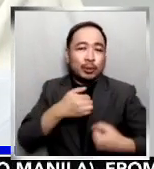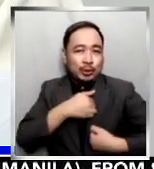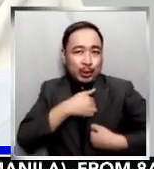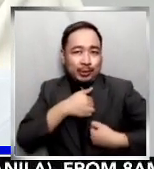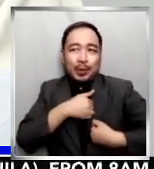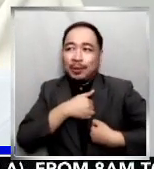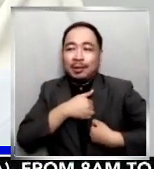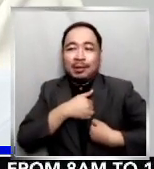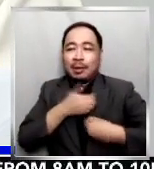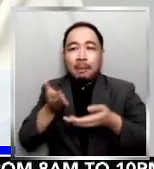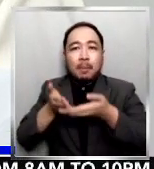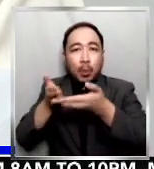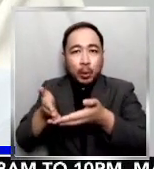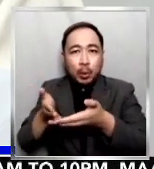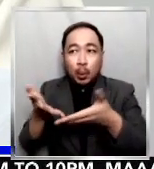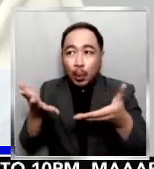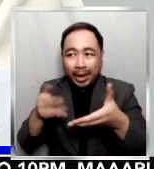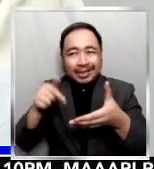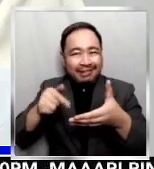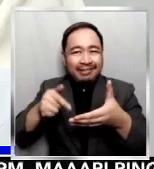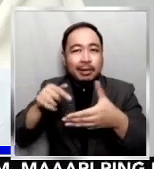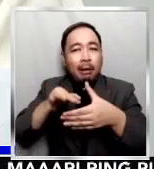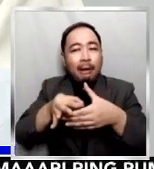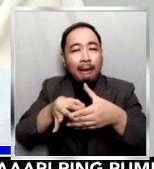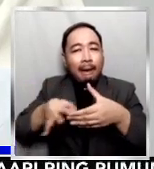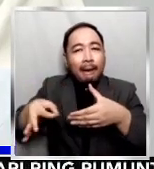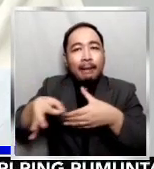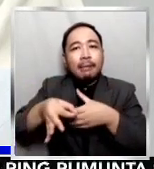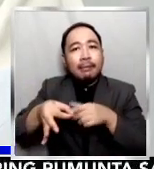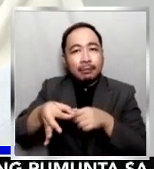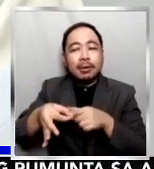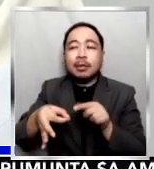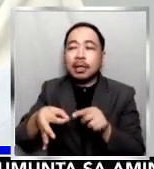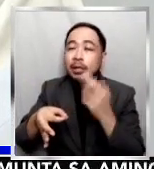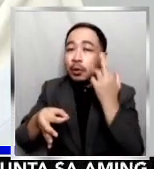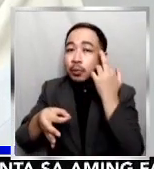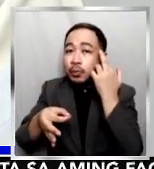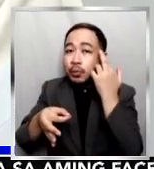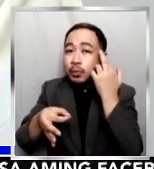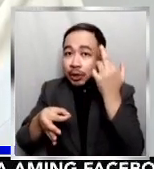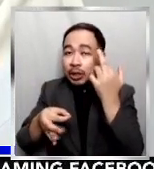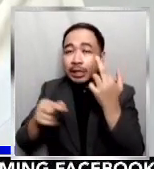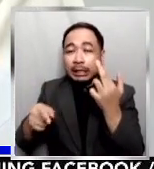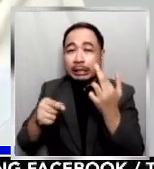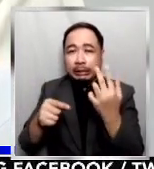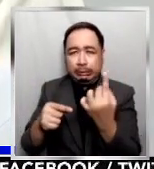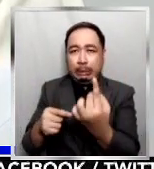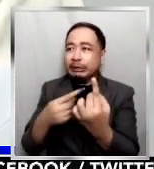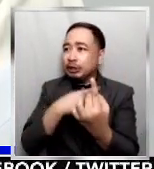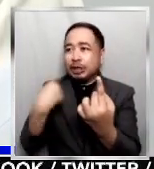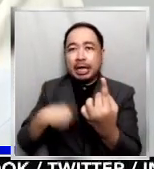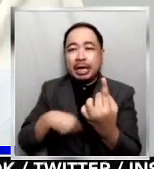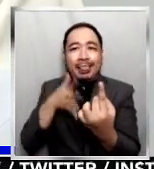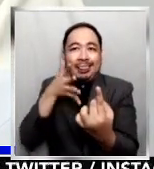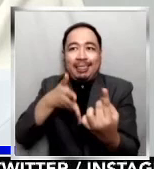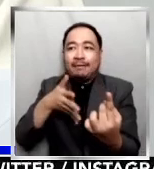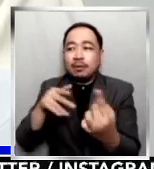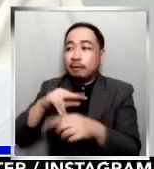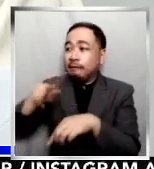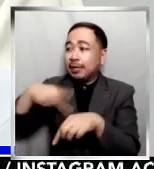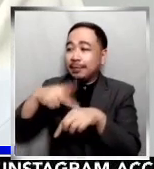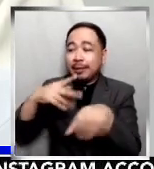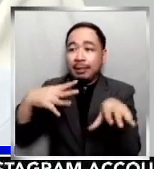Boro na naging dahilan na ang China na lang ang natira sa Boro. Mr. Del